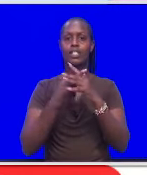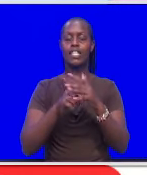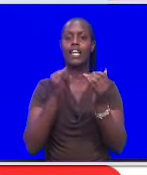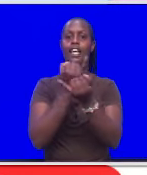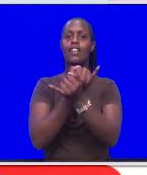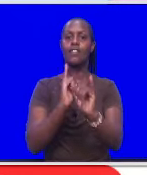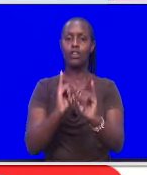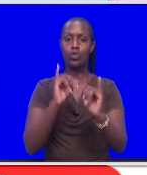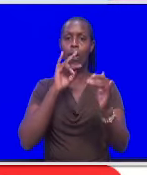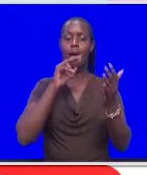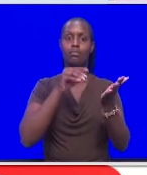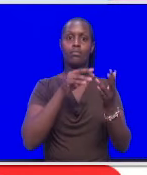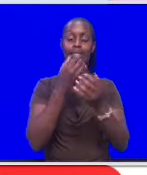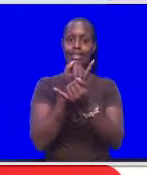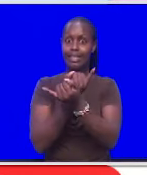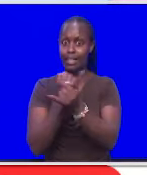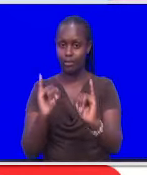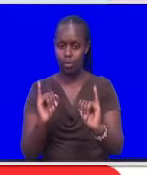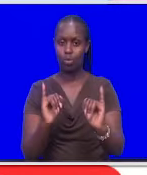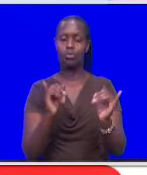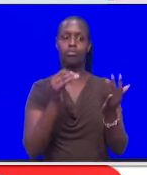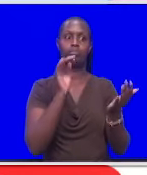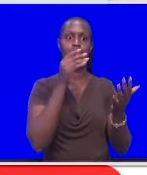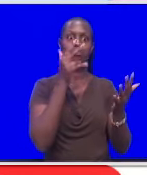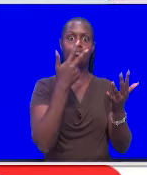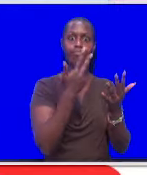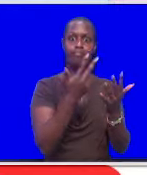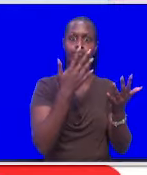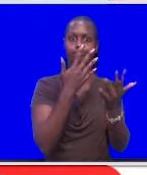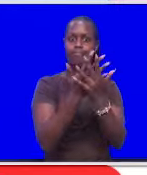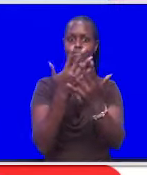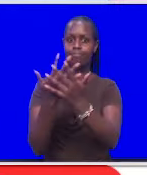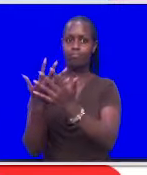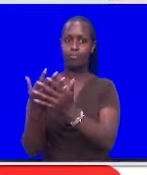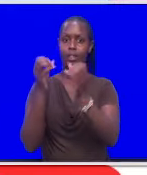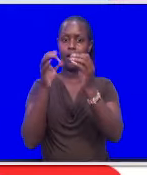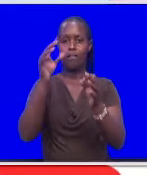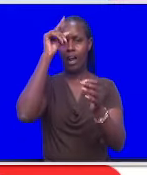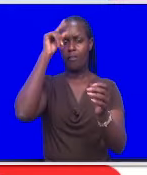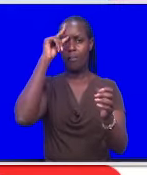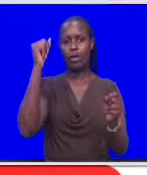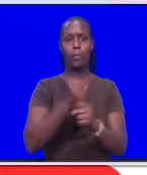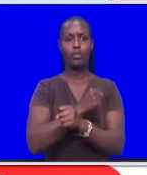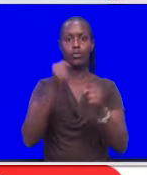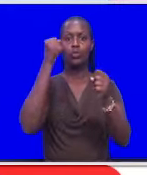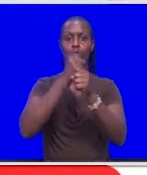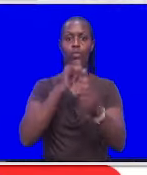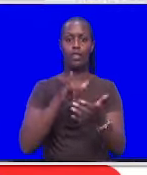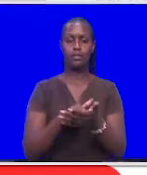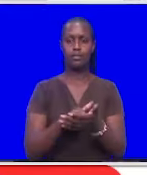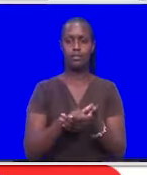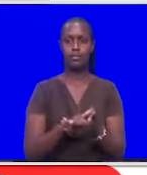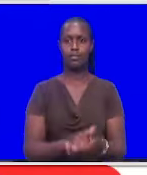na kuwaweka rumande maafisa wote walaghai iwapo serikali itashindwa kutekeleza wajibu wake.